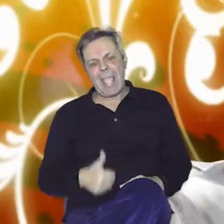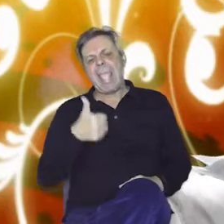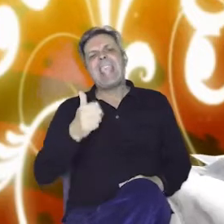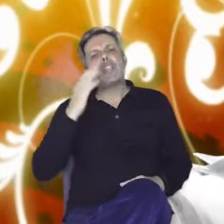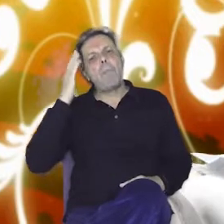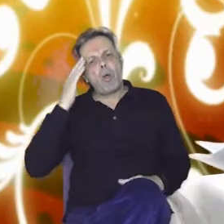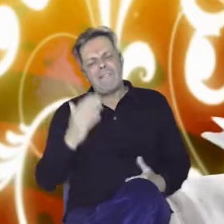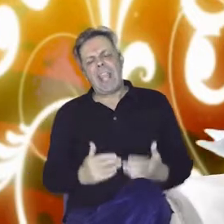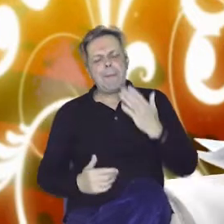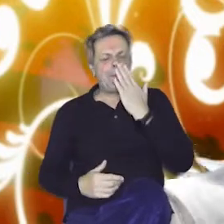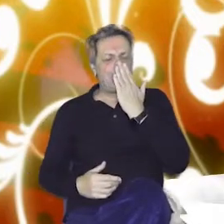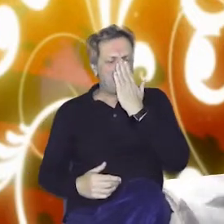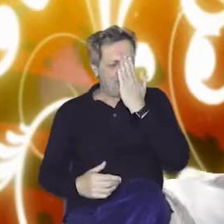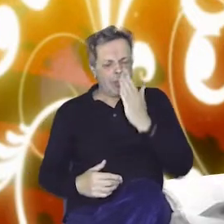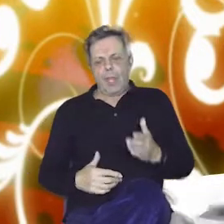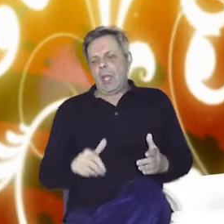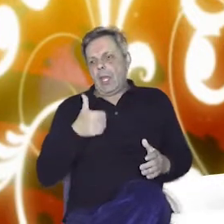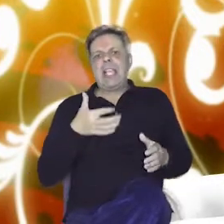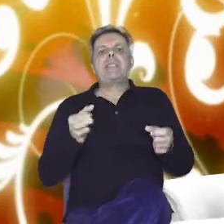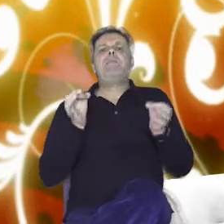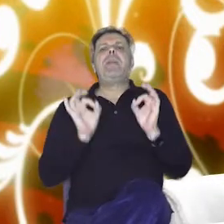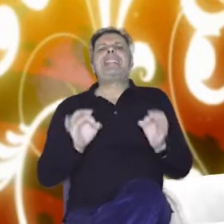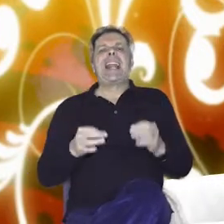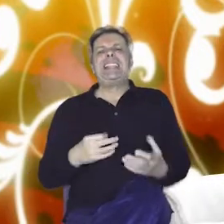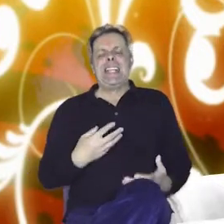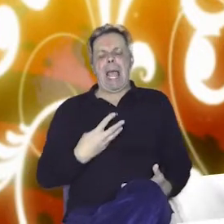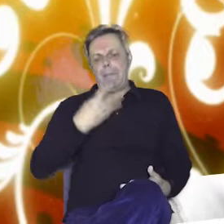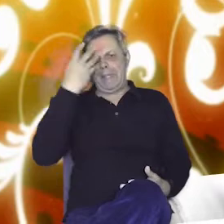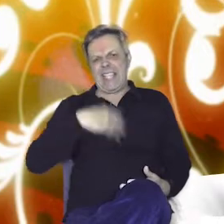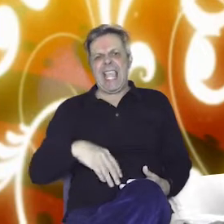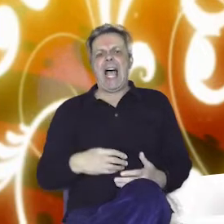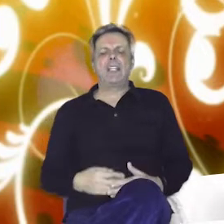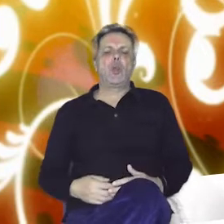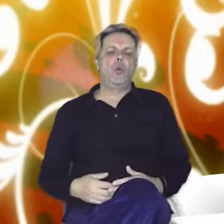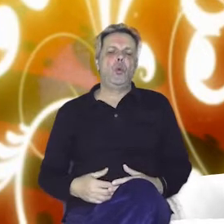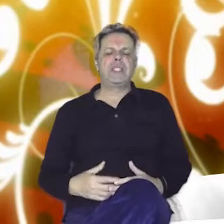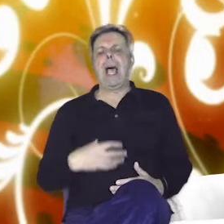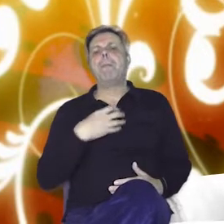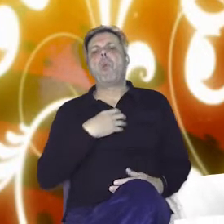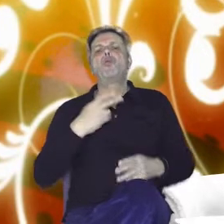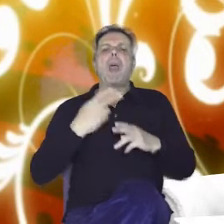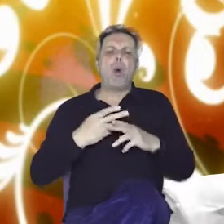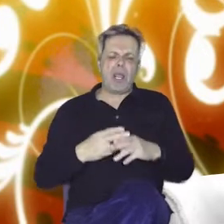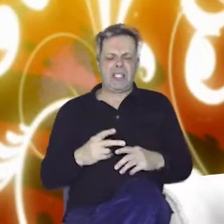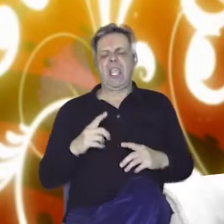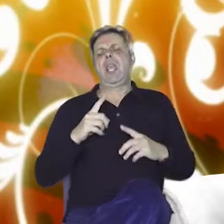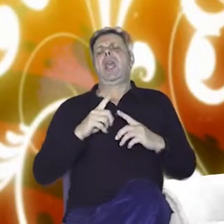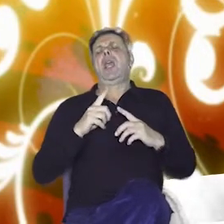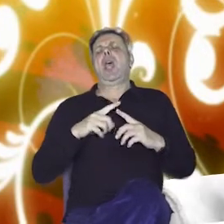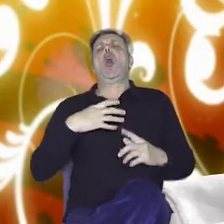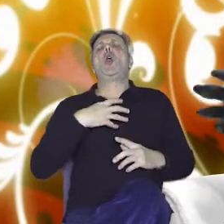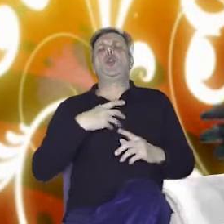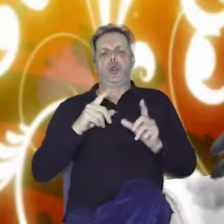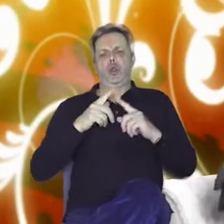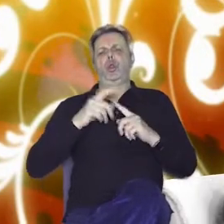glavni lik specijalizira psihijatriju u bolnici za plućne bolesti i tuberkuloze. Znači, u to doba to